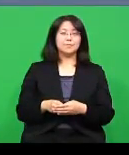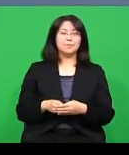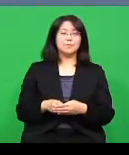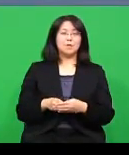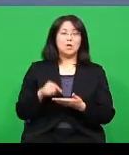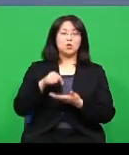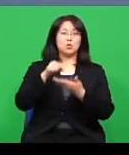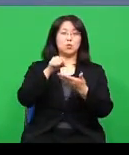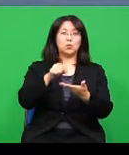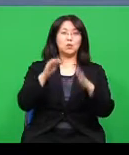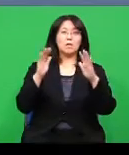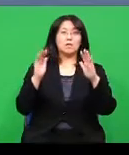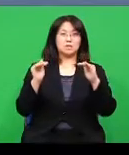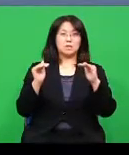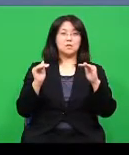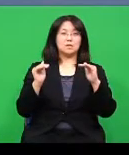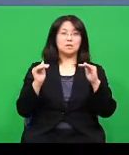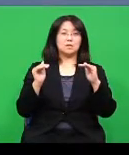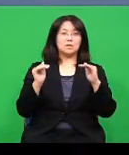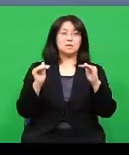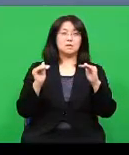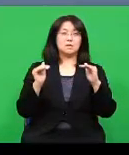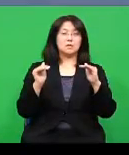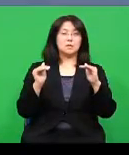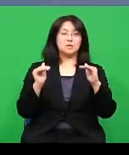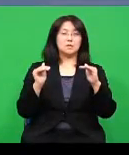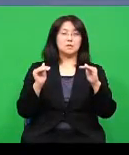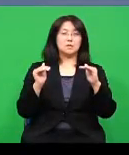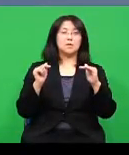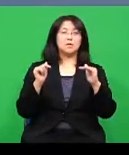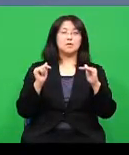それからまた贈呈式